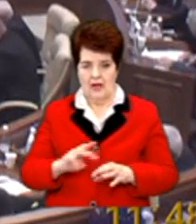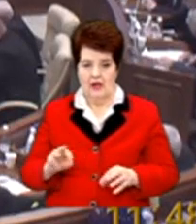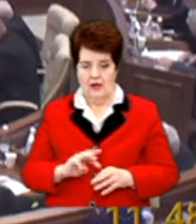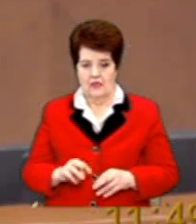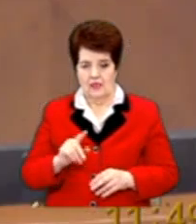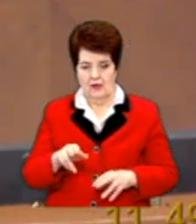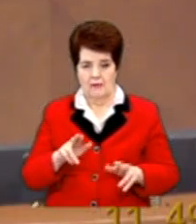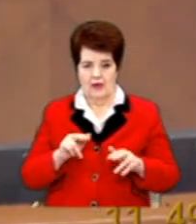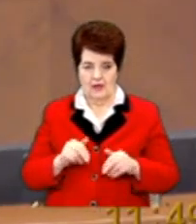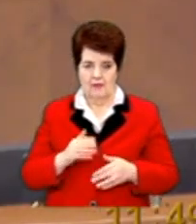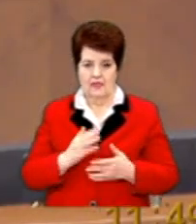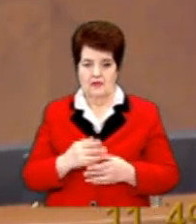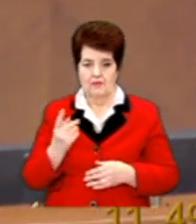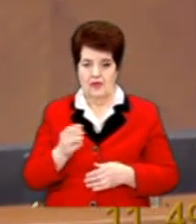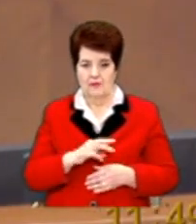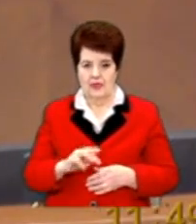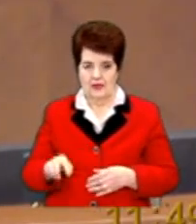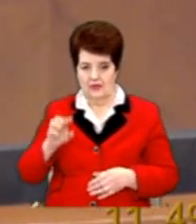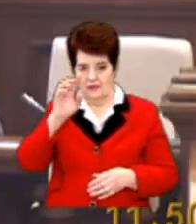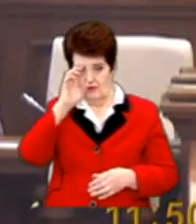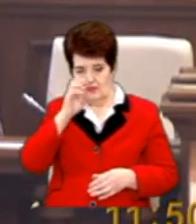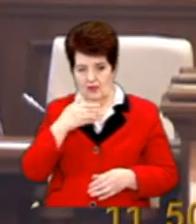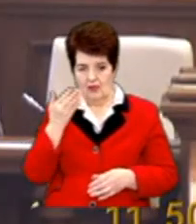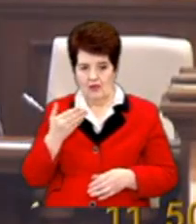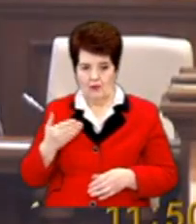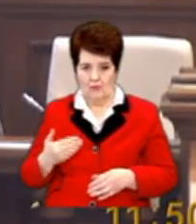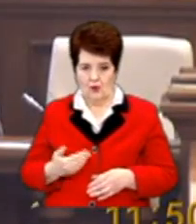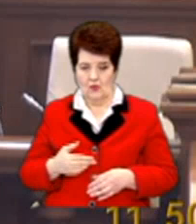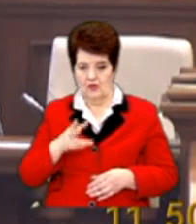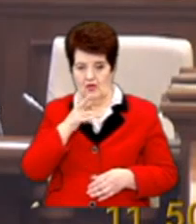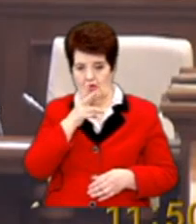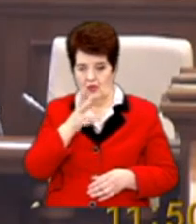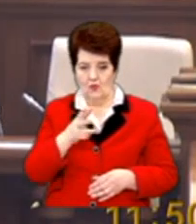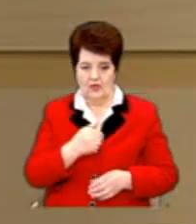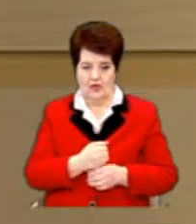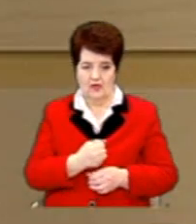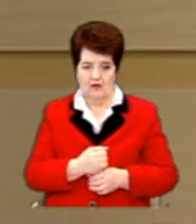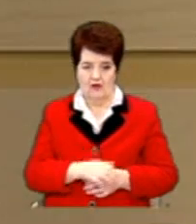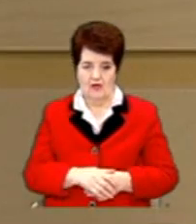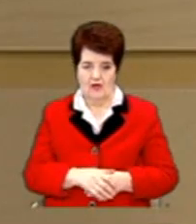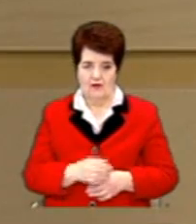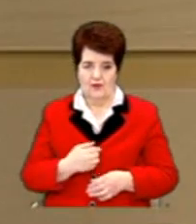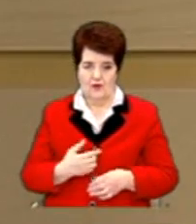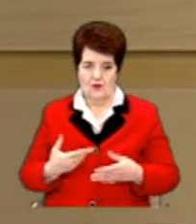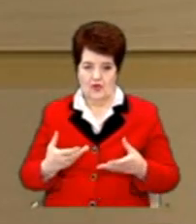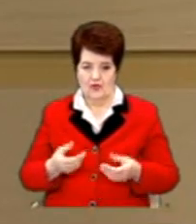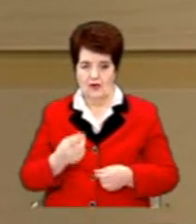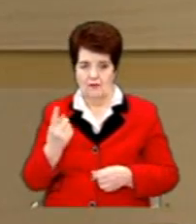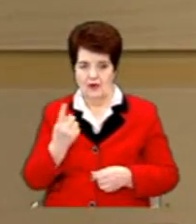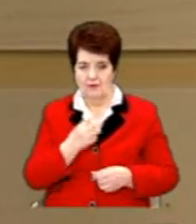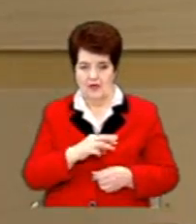Parlamentului, este așteptat și prim-ministrul țării pentru a prezenta raportul după 3 luni de activitate. Noi am convenit cu domnul